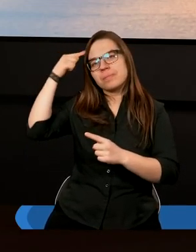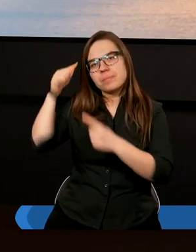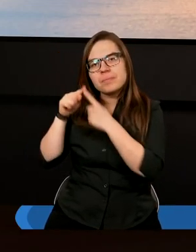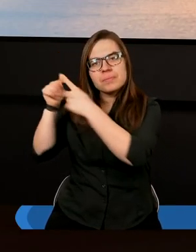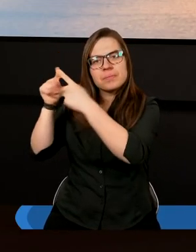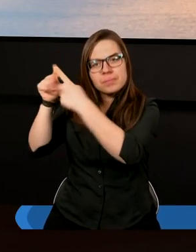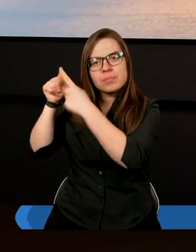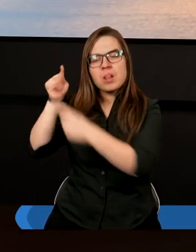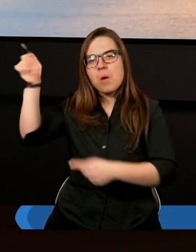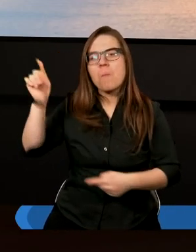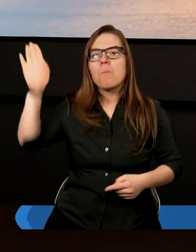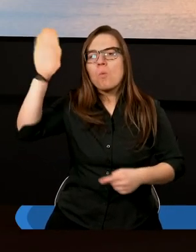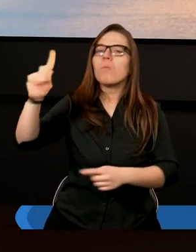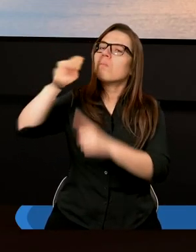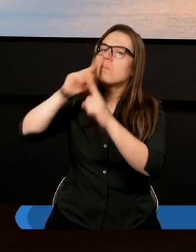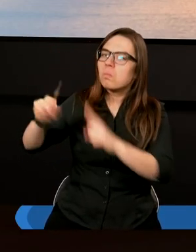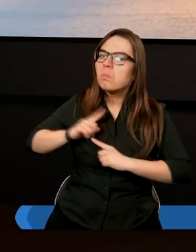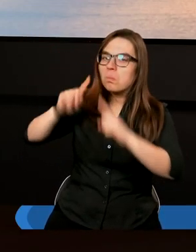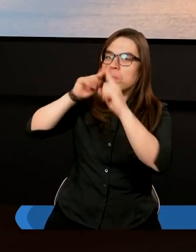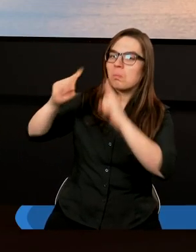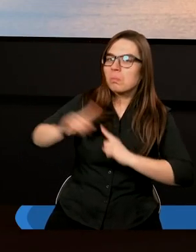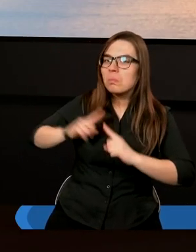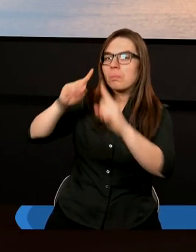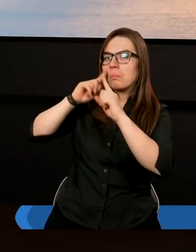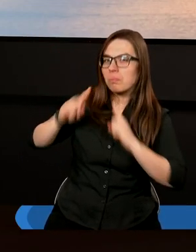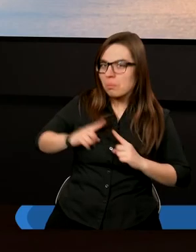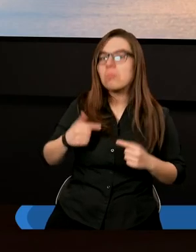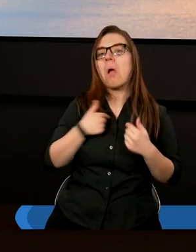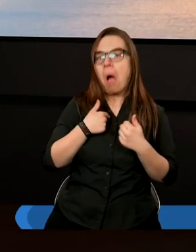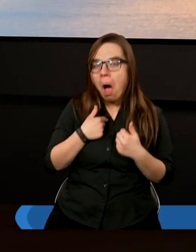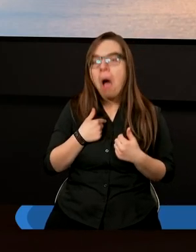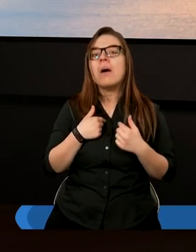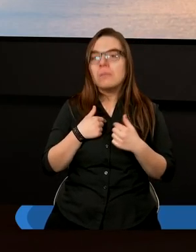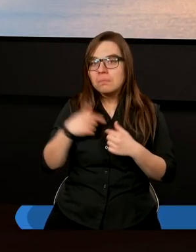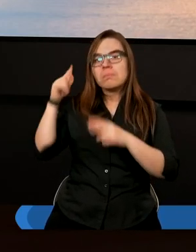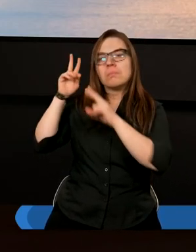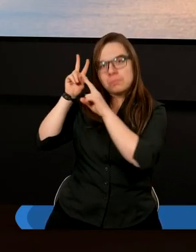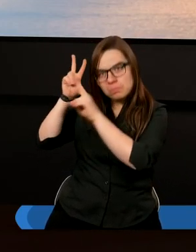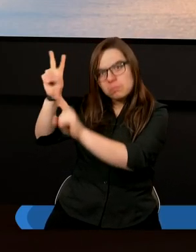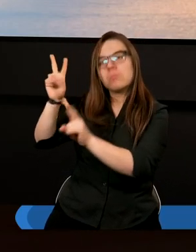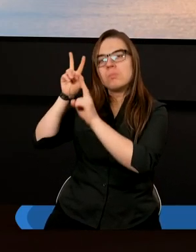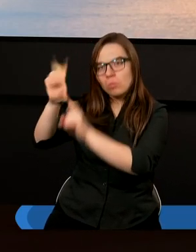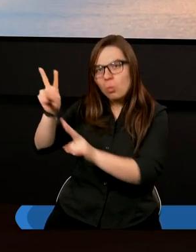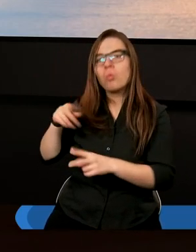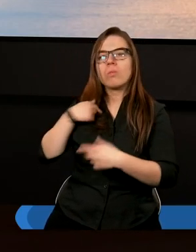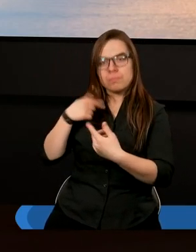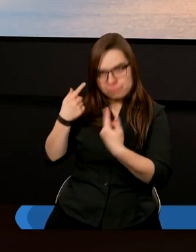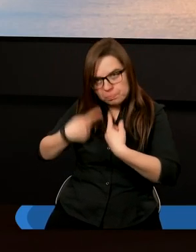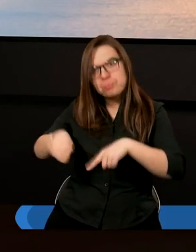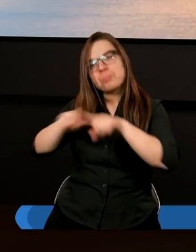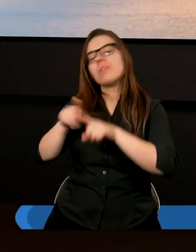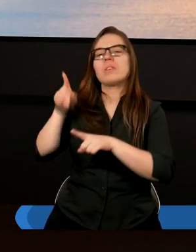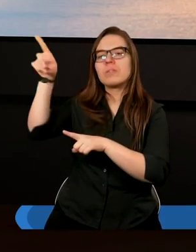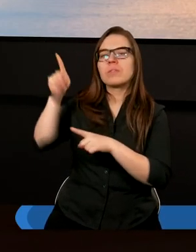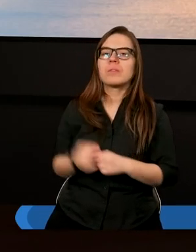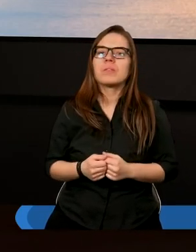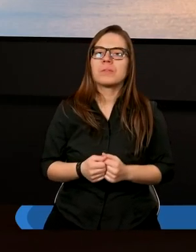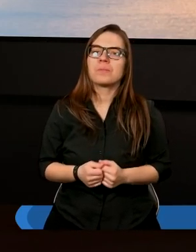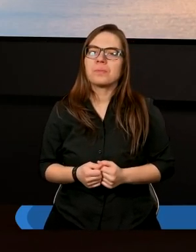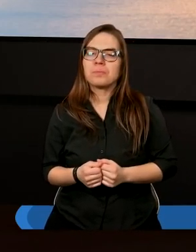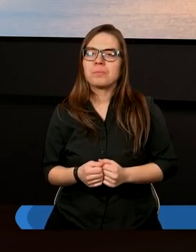ci Pan zleca, a ty jako Jego wierny szafarz masz to wypełniać. Dlaczego nie